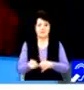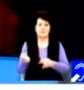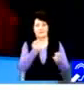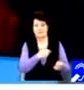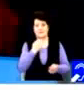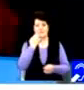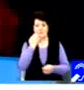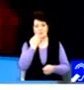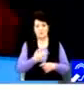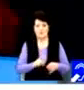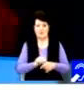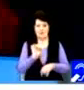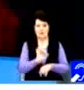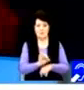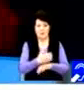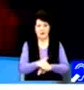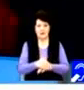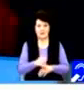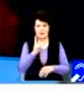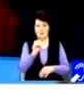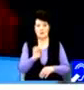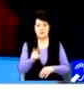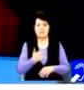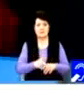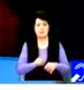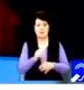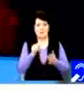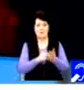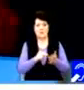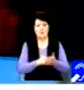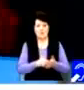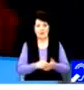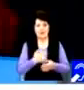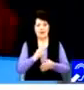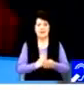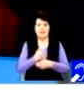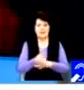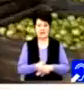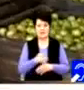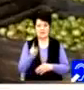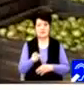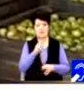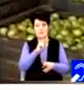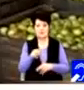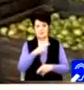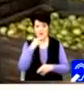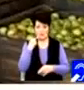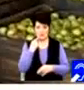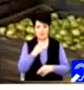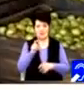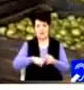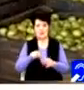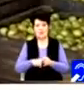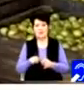Moldova marva a fost oprită în regiunea oriol și curs la punctul de trecere crup peț potrivit serviciului fitosanitar Rus în timpul controlului